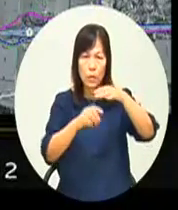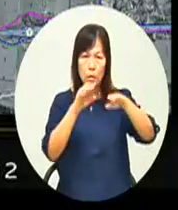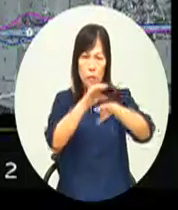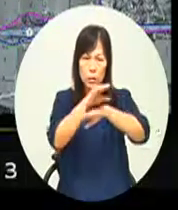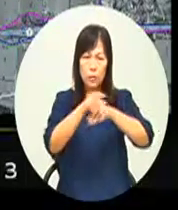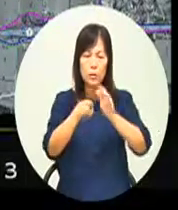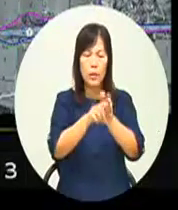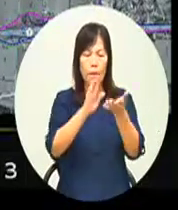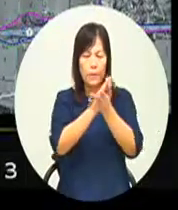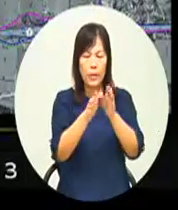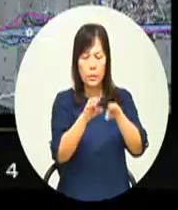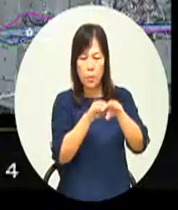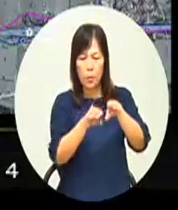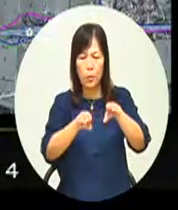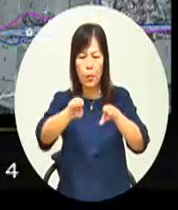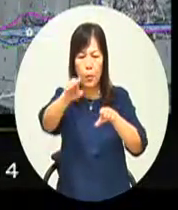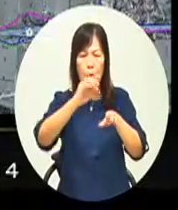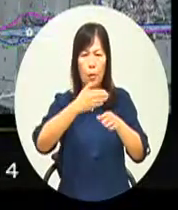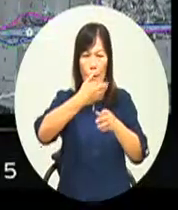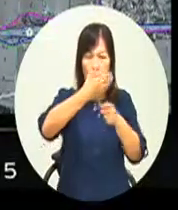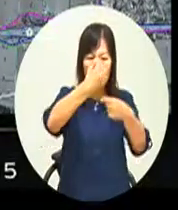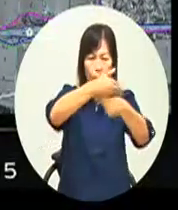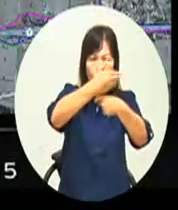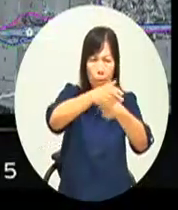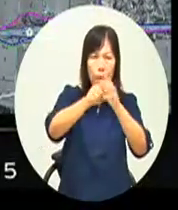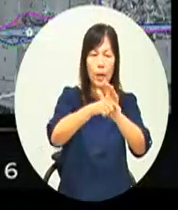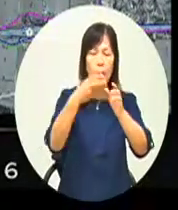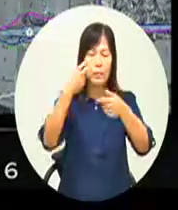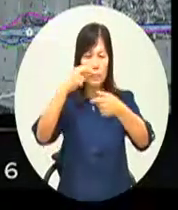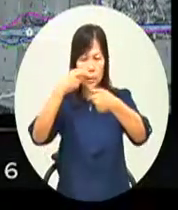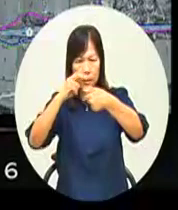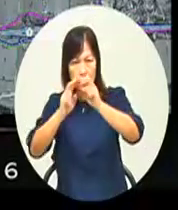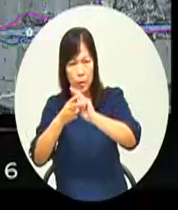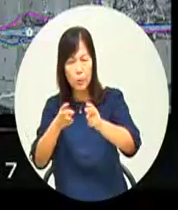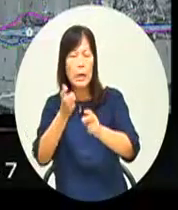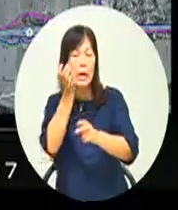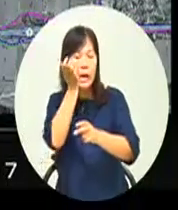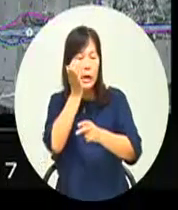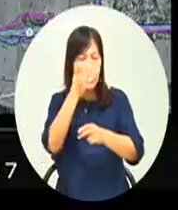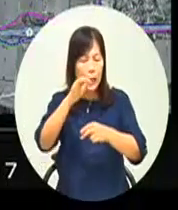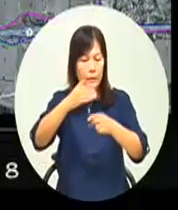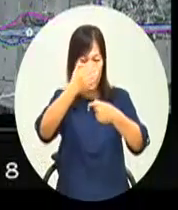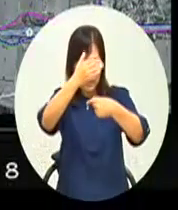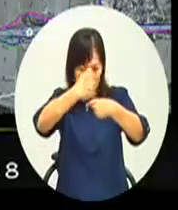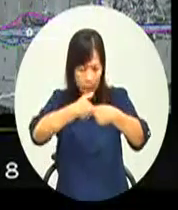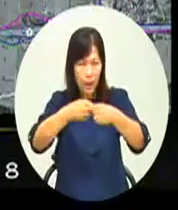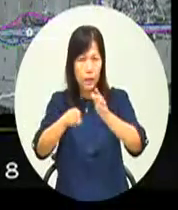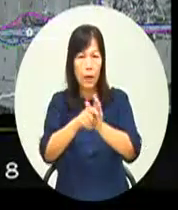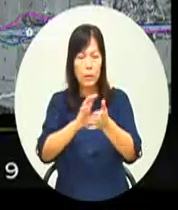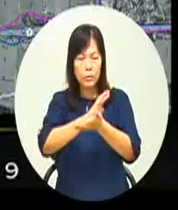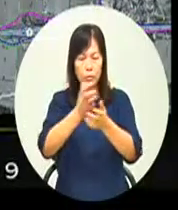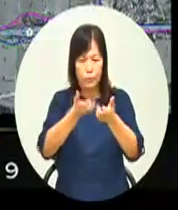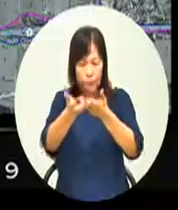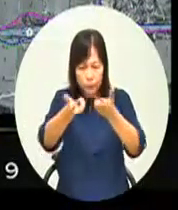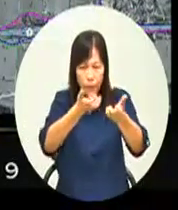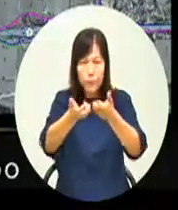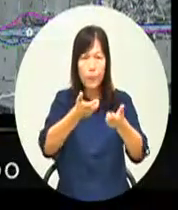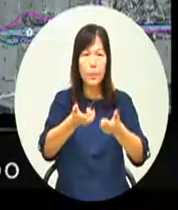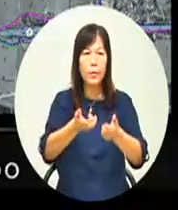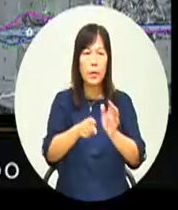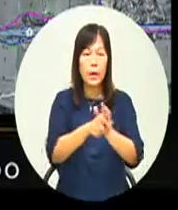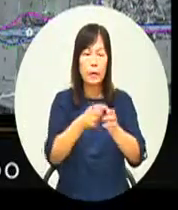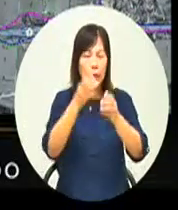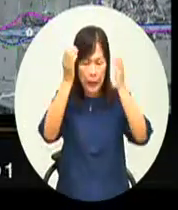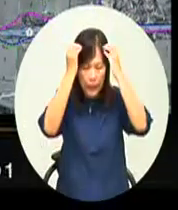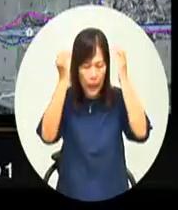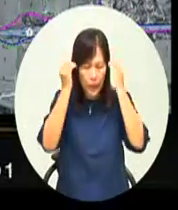就是一直要再往北跑了。不管是在仁武，甚至可能在冈山以南适合的地方去做分流，让它在南子